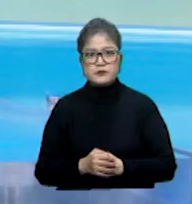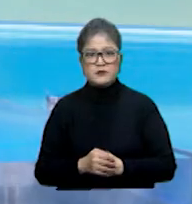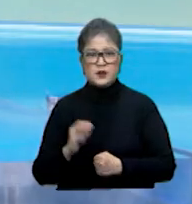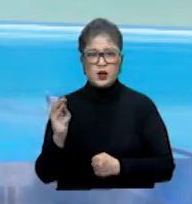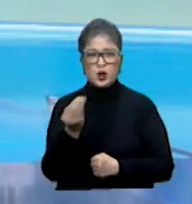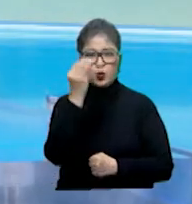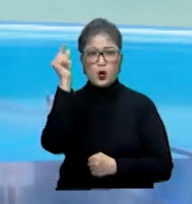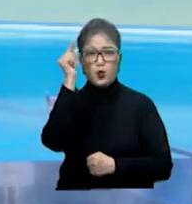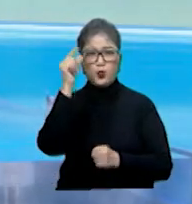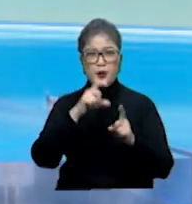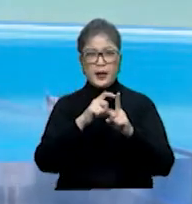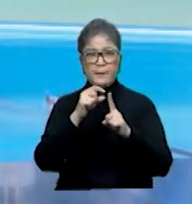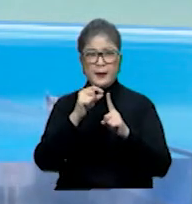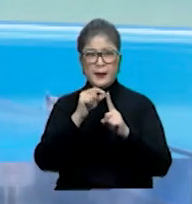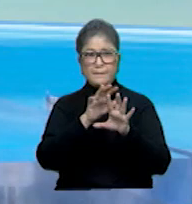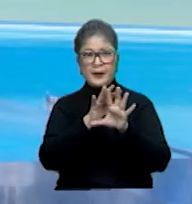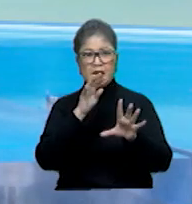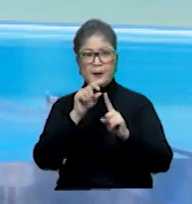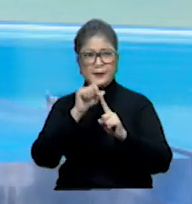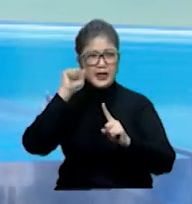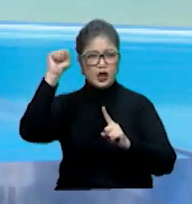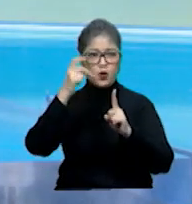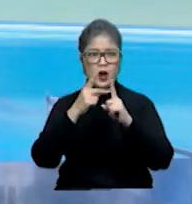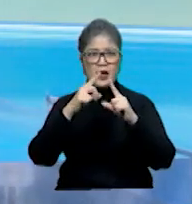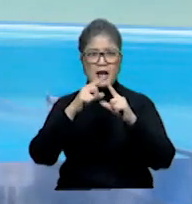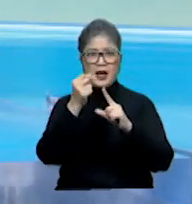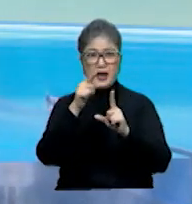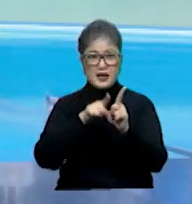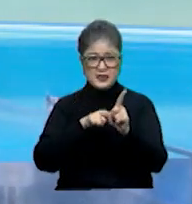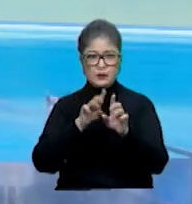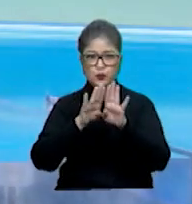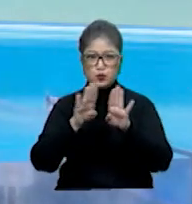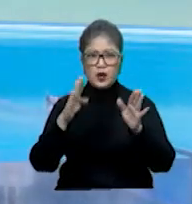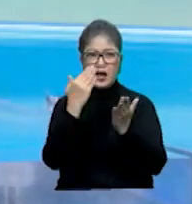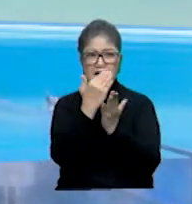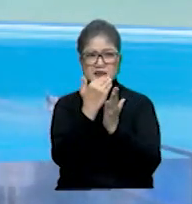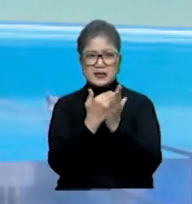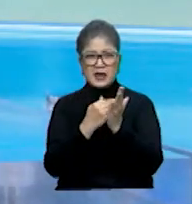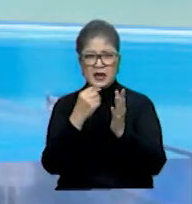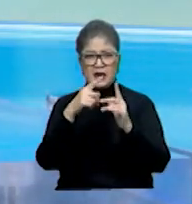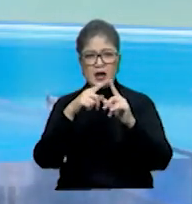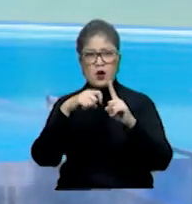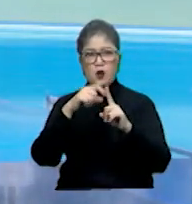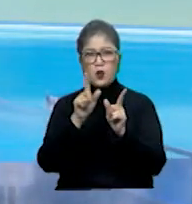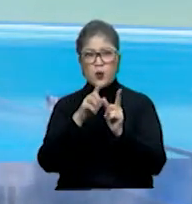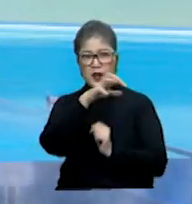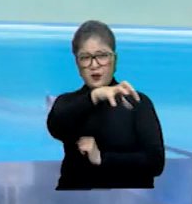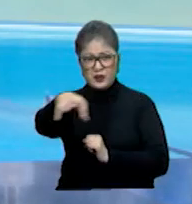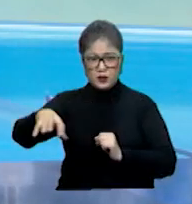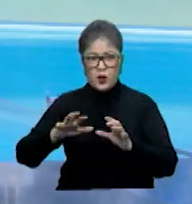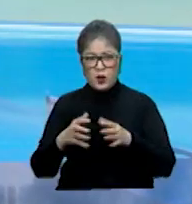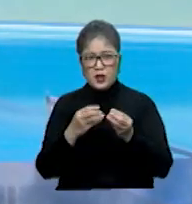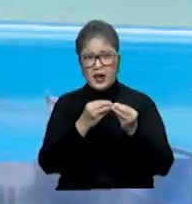Pemirsa, Ketua Umum DPP Partai Perindo Haritanu Sudibyo membuka acara konsolidasi Rakorwil dan konsolidasi calon anggota legislatif Partai